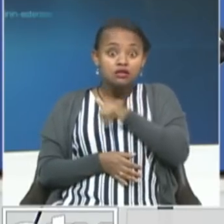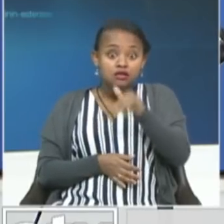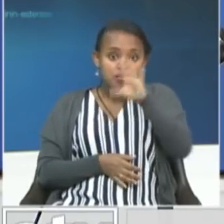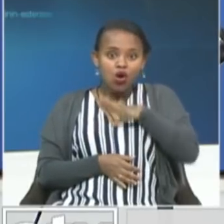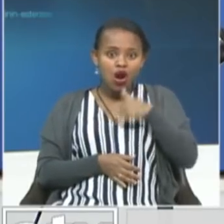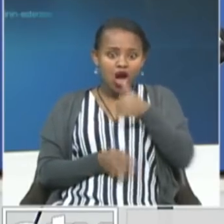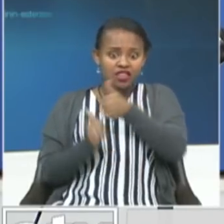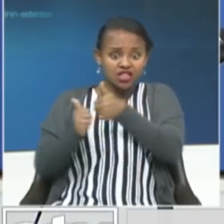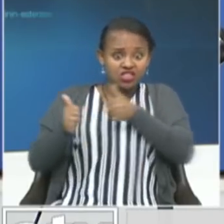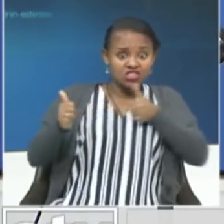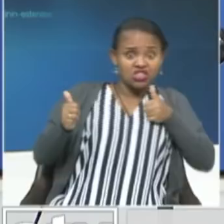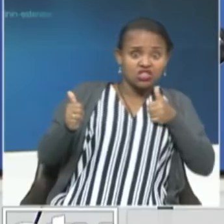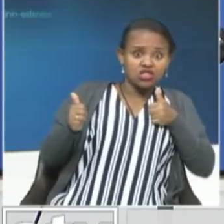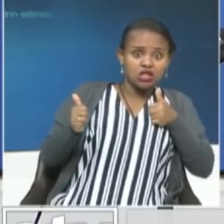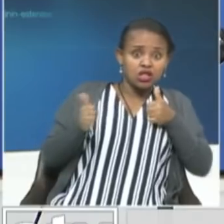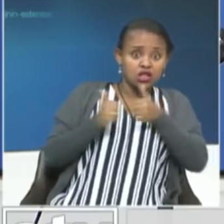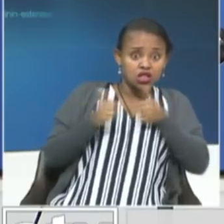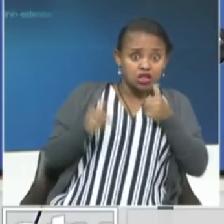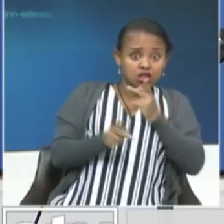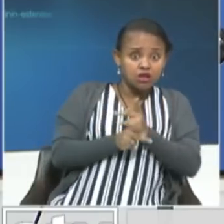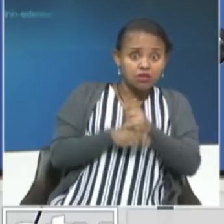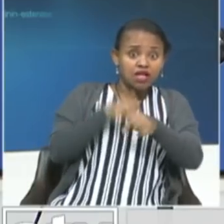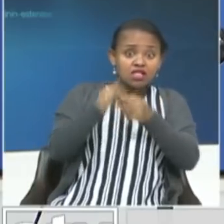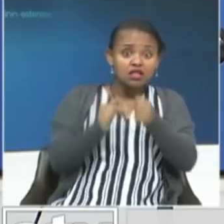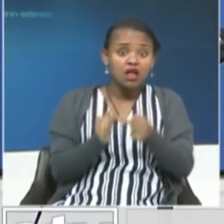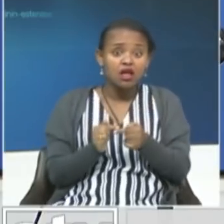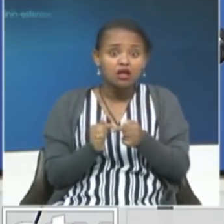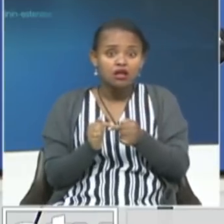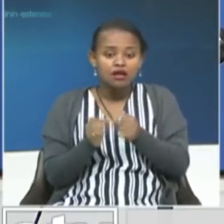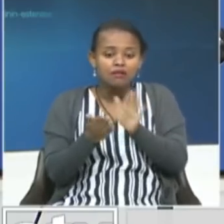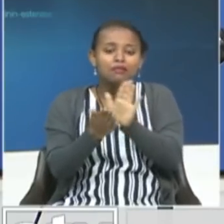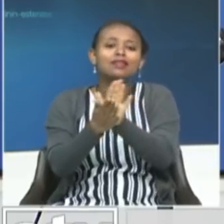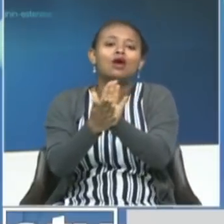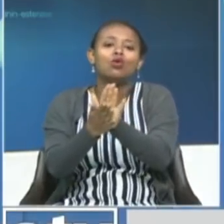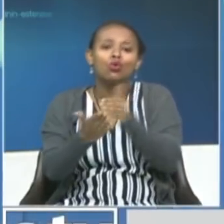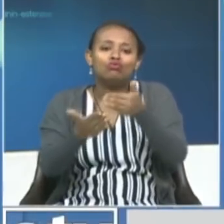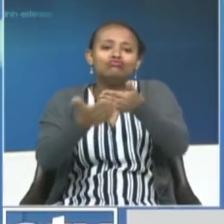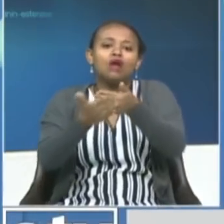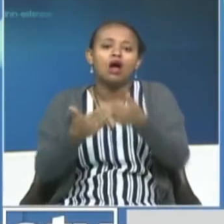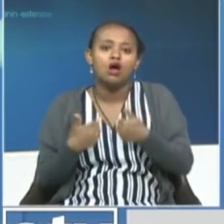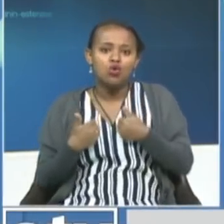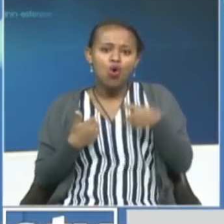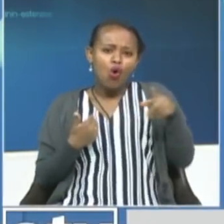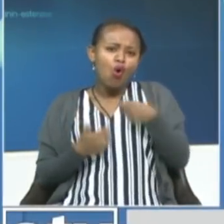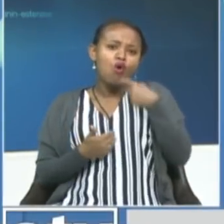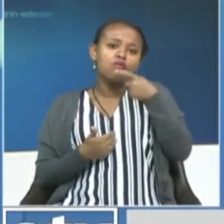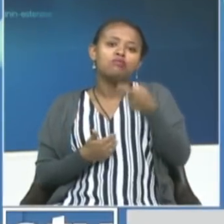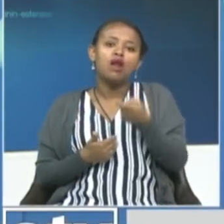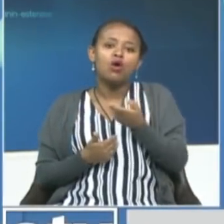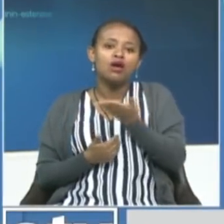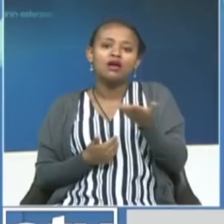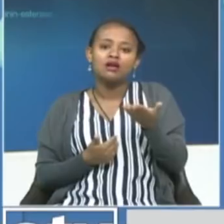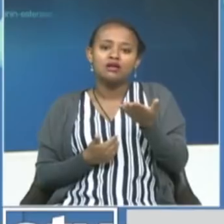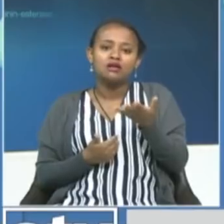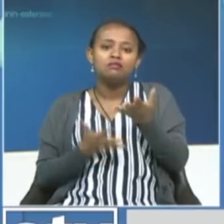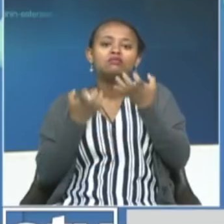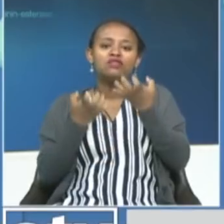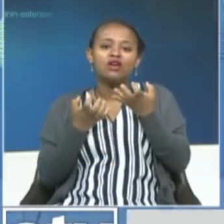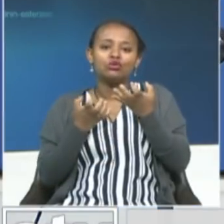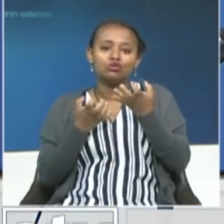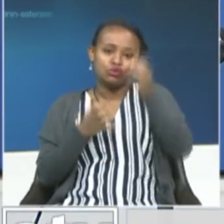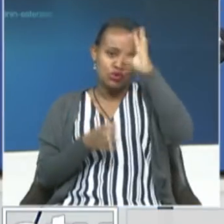አንተ ስትሸሻቸው ርቀትህን ይዘህ ስትሄድ የሚጠጉ ሰዎች አሉ። ቆም ብሎ ነገር የሚፈልጉ አይነት ሰዎች አሉ ይመስለኛል። እና